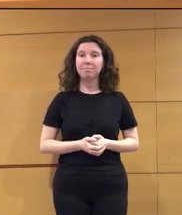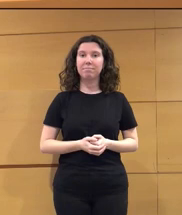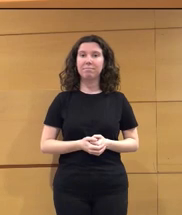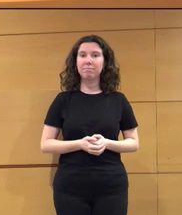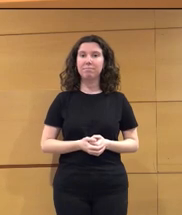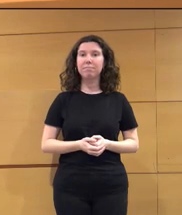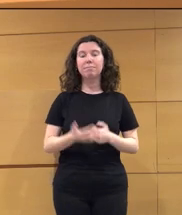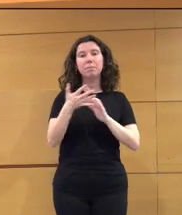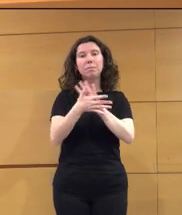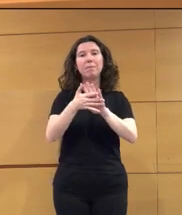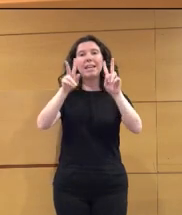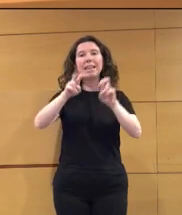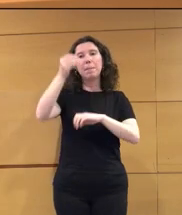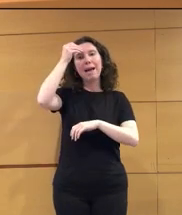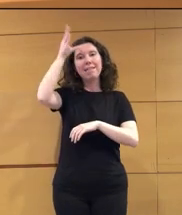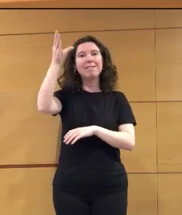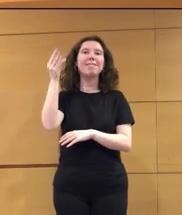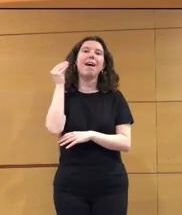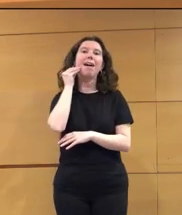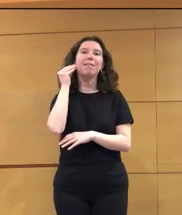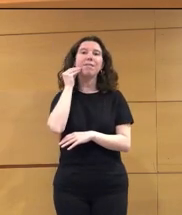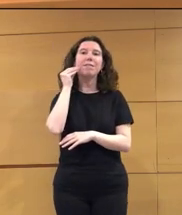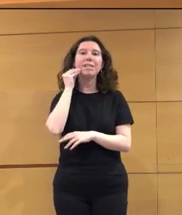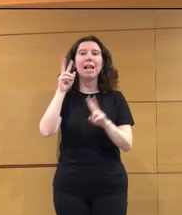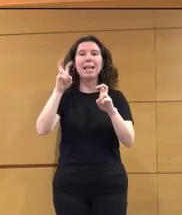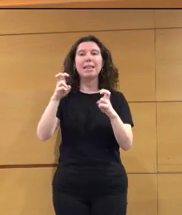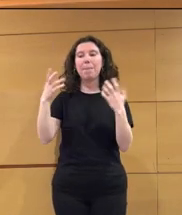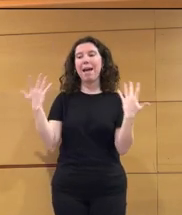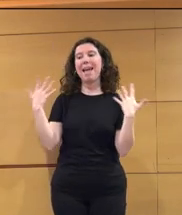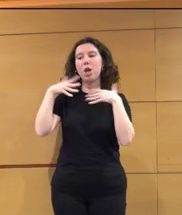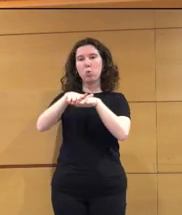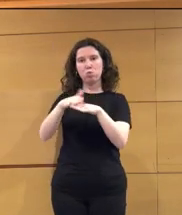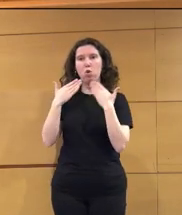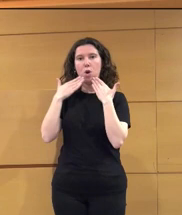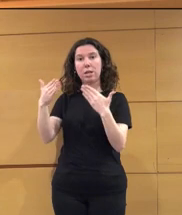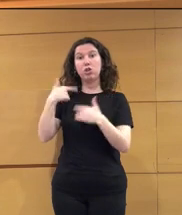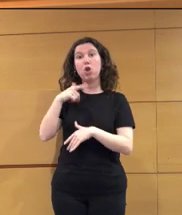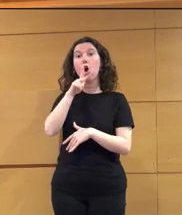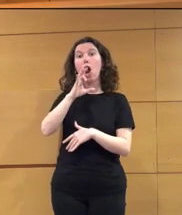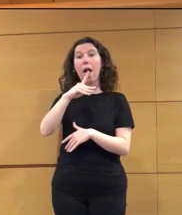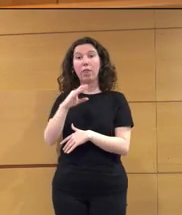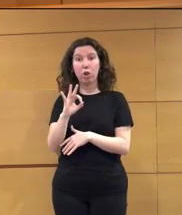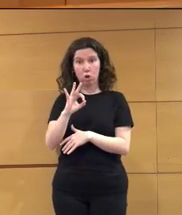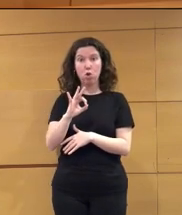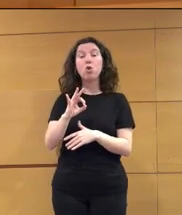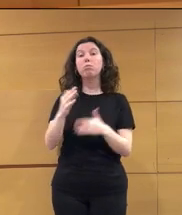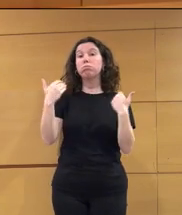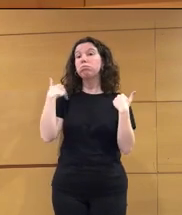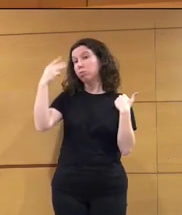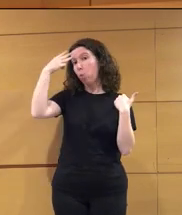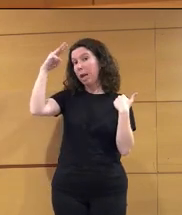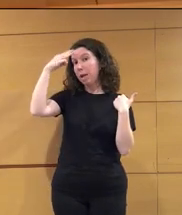Parlaré de la intel·ligència artificial com a eina per la inclusió. Soc l'Horacio Sayó de la Universitat Pompeu Fabra, del